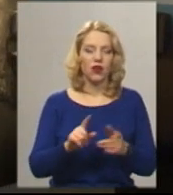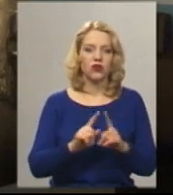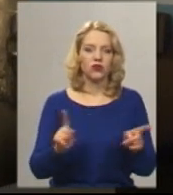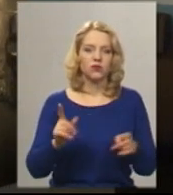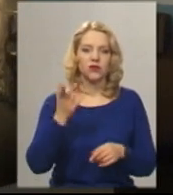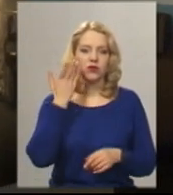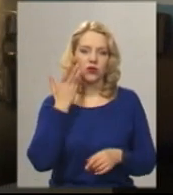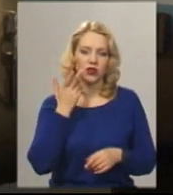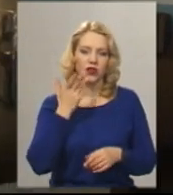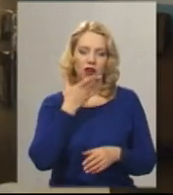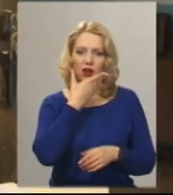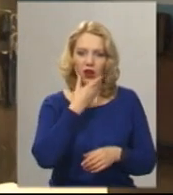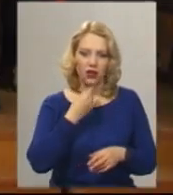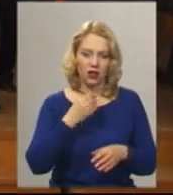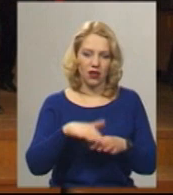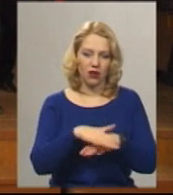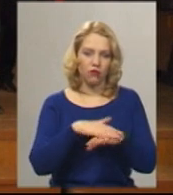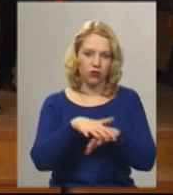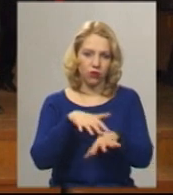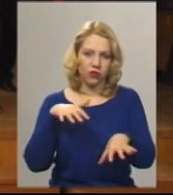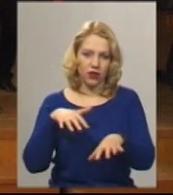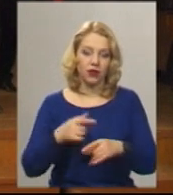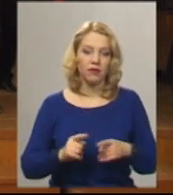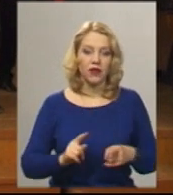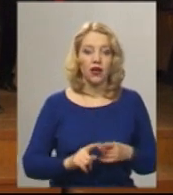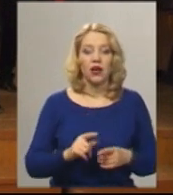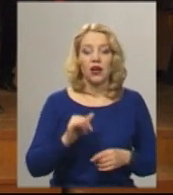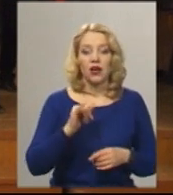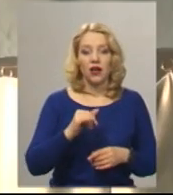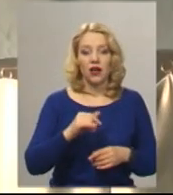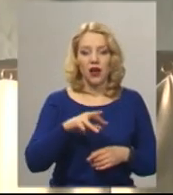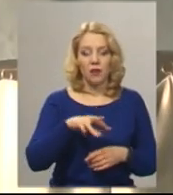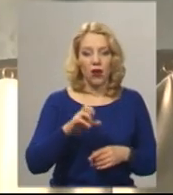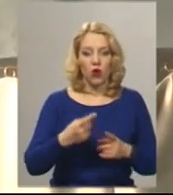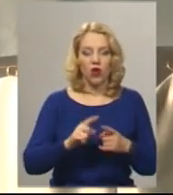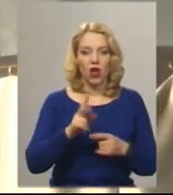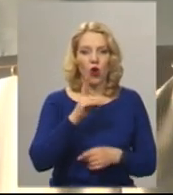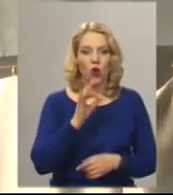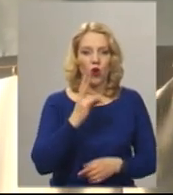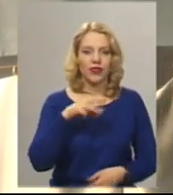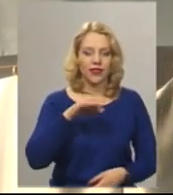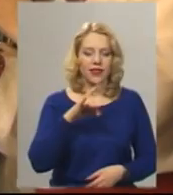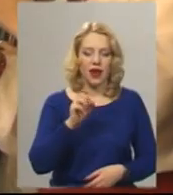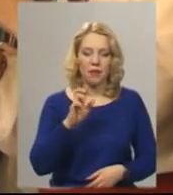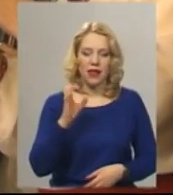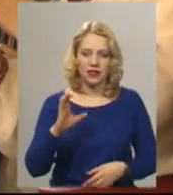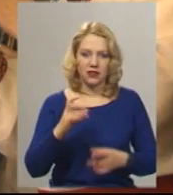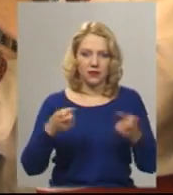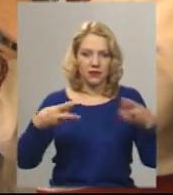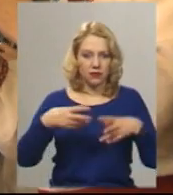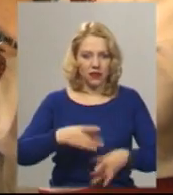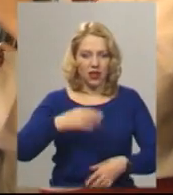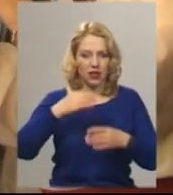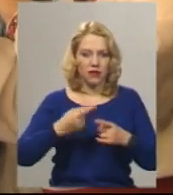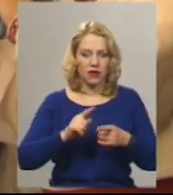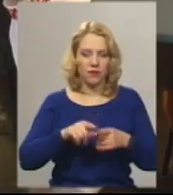особливо, якщо гарна публіка. Микола Мішкін грає на сопілці субконтрабас, який важить 15 кілограмів, має висоту 2 метри